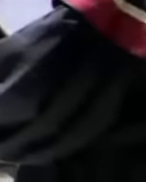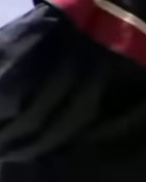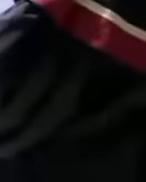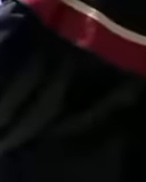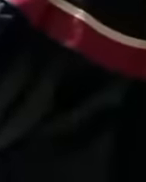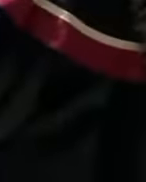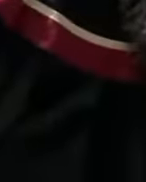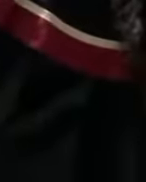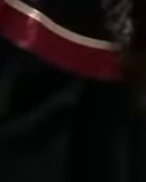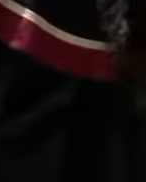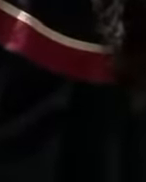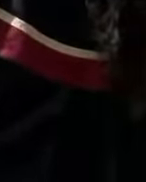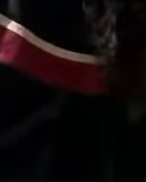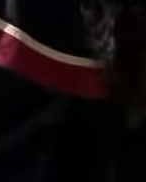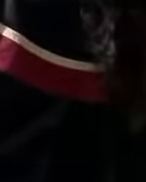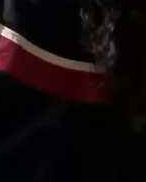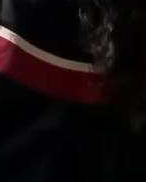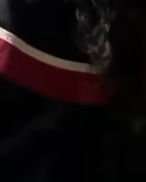con